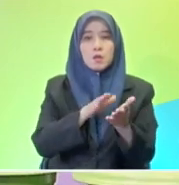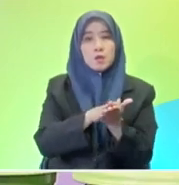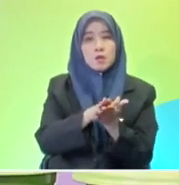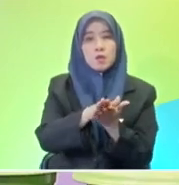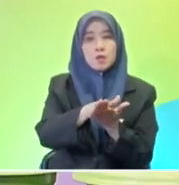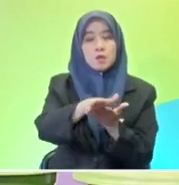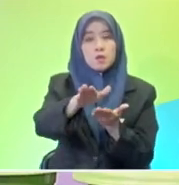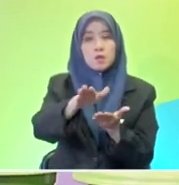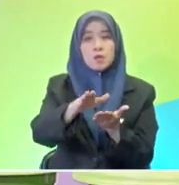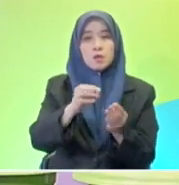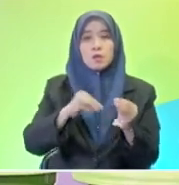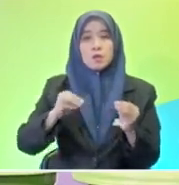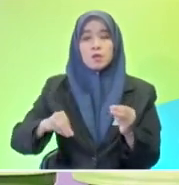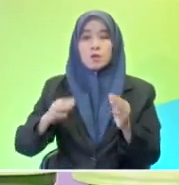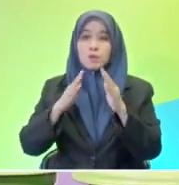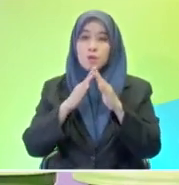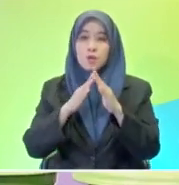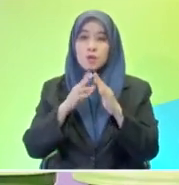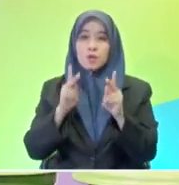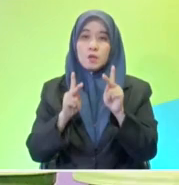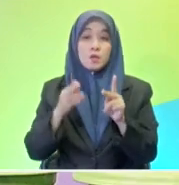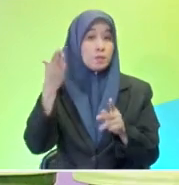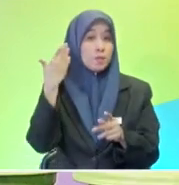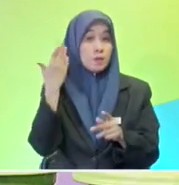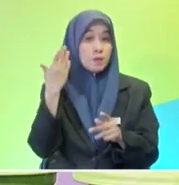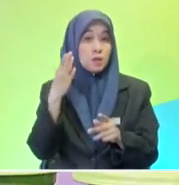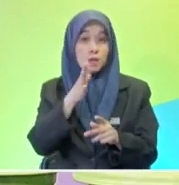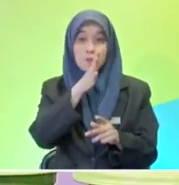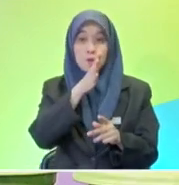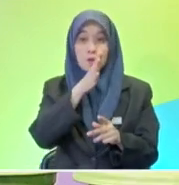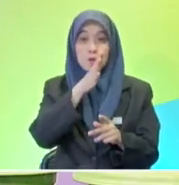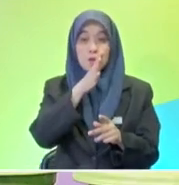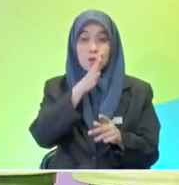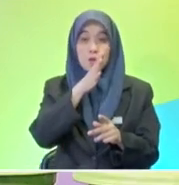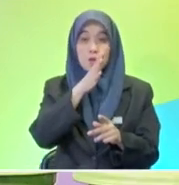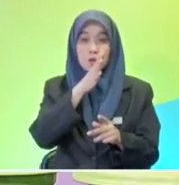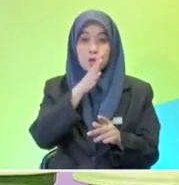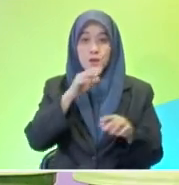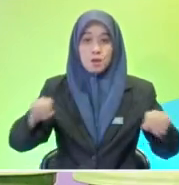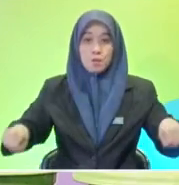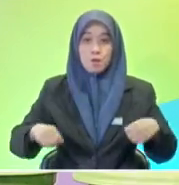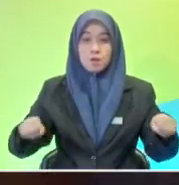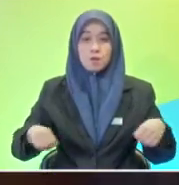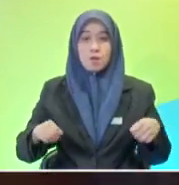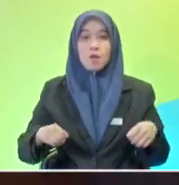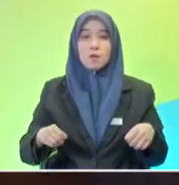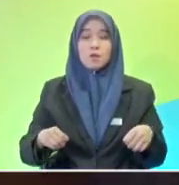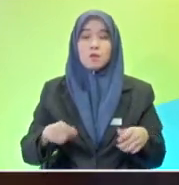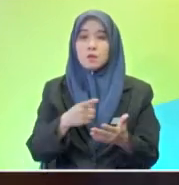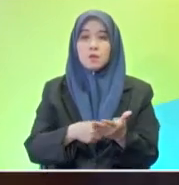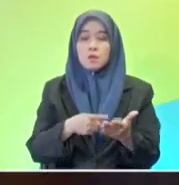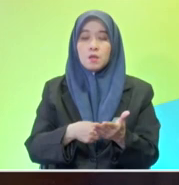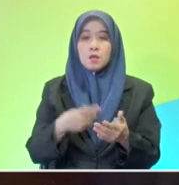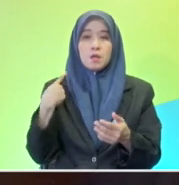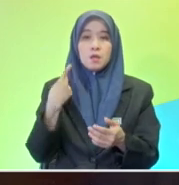m-mri kat rumah kalau kita biasa Mak Ayah kita Mak kita masak kat d apa Kalau ada masak tomyang ke Abang Kris kita bubuh